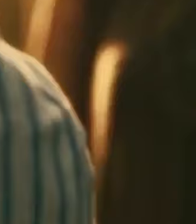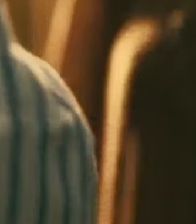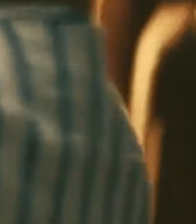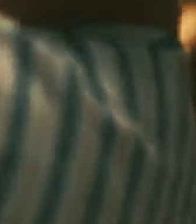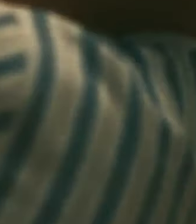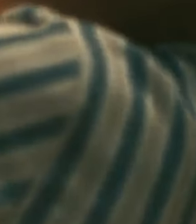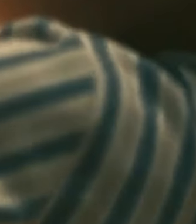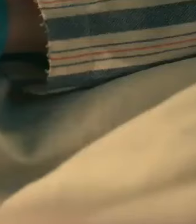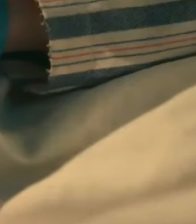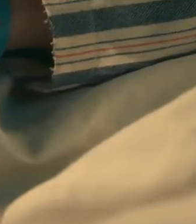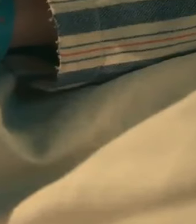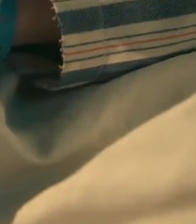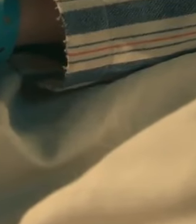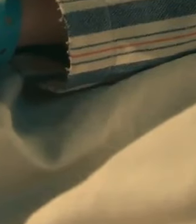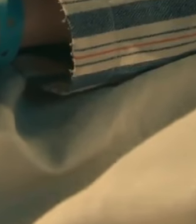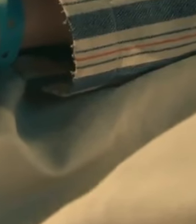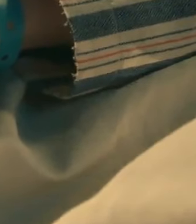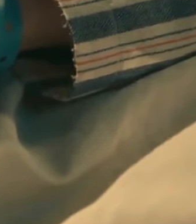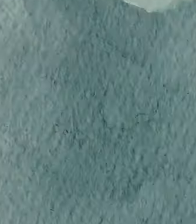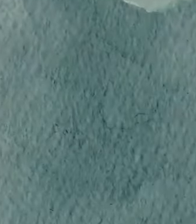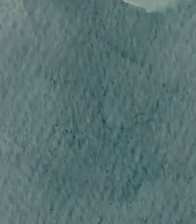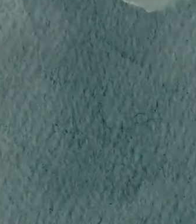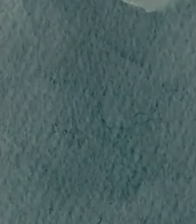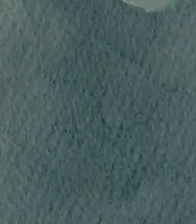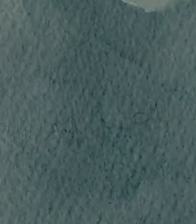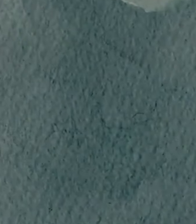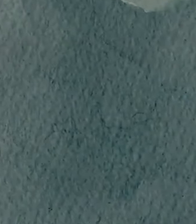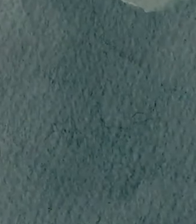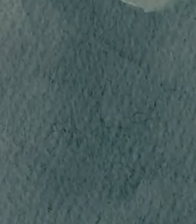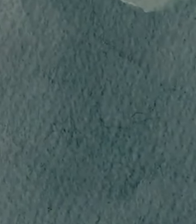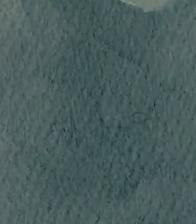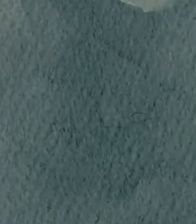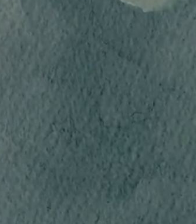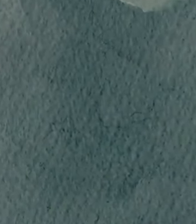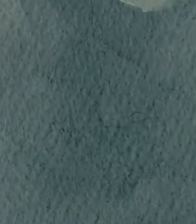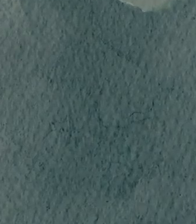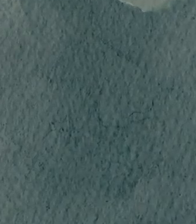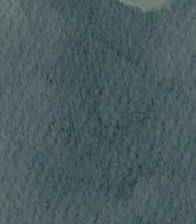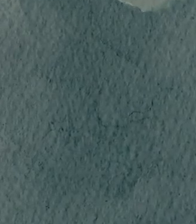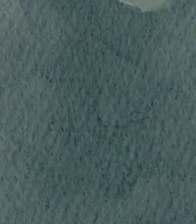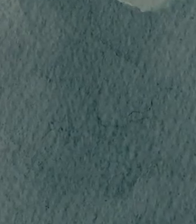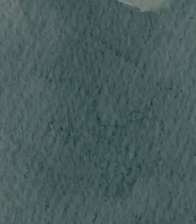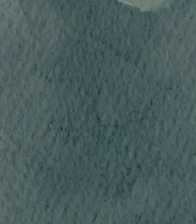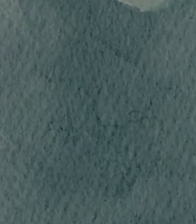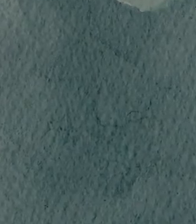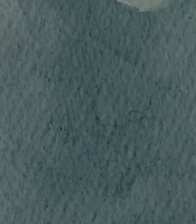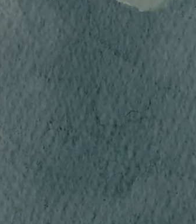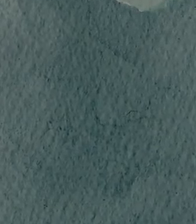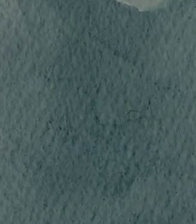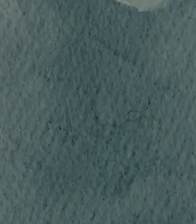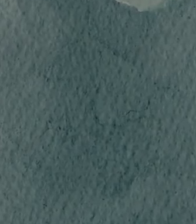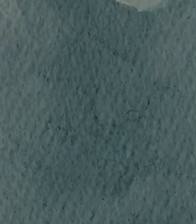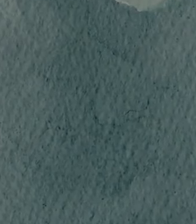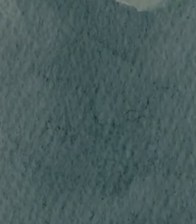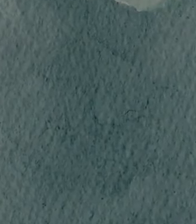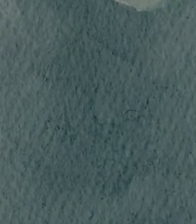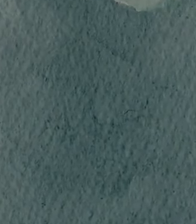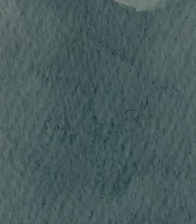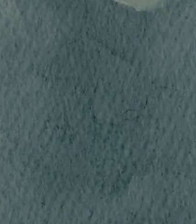同舟。国剧八三零《亲爱的小孩》，四月九日起，逢星期一至五晚